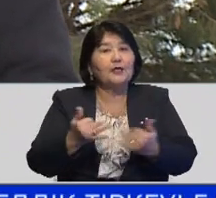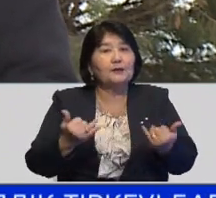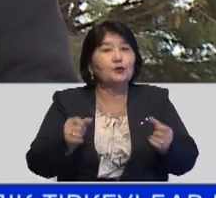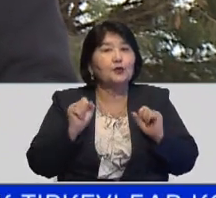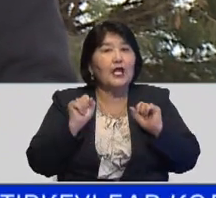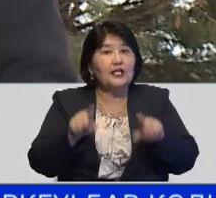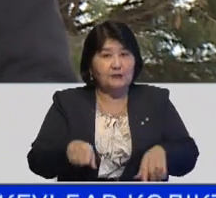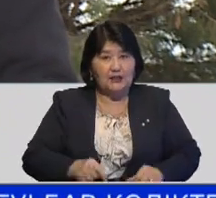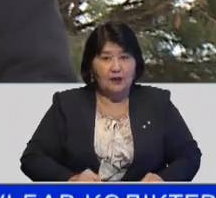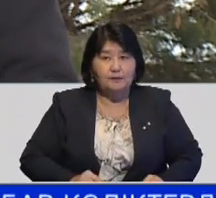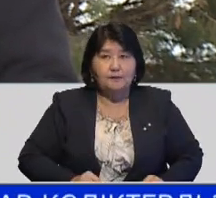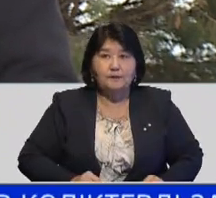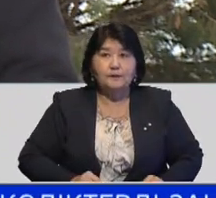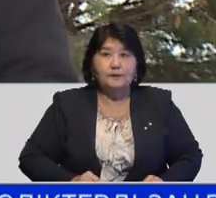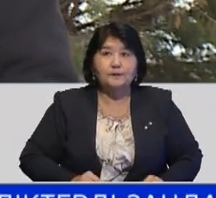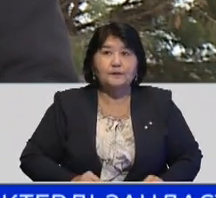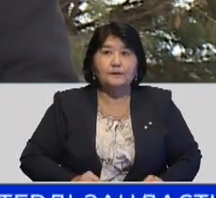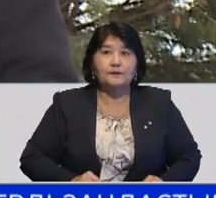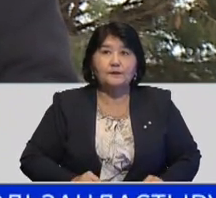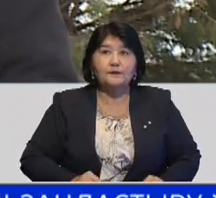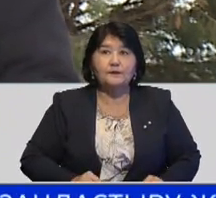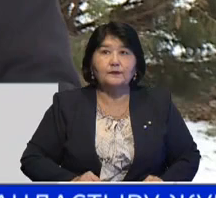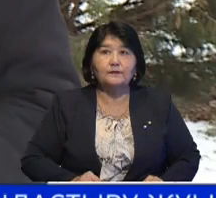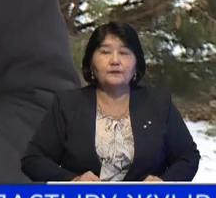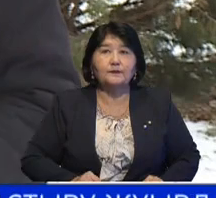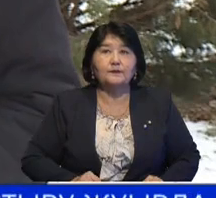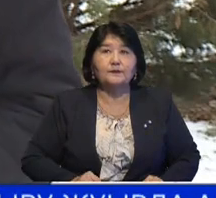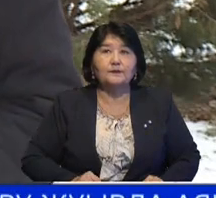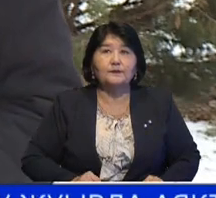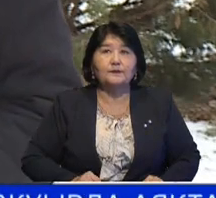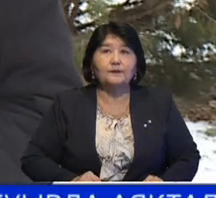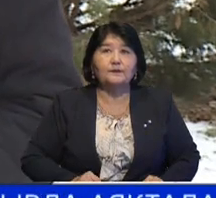тапсырды. Қозы көрпеш Асыраулы, Бауыржан Қожамұратов, Төрехан Қожахметов, Қызылорда телеарнасы.